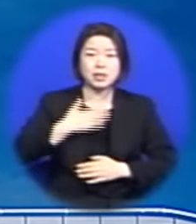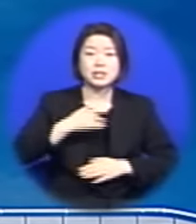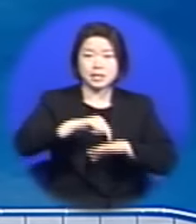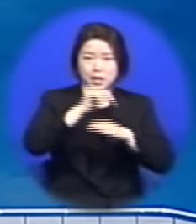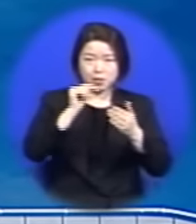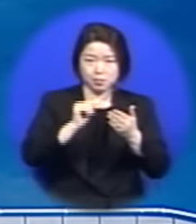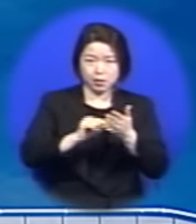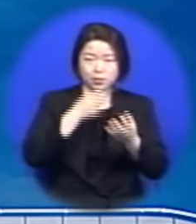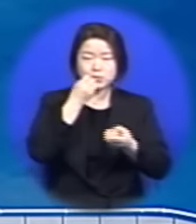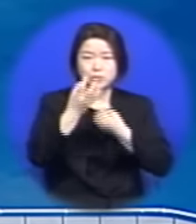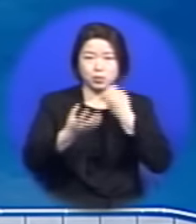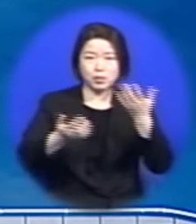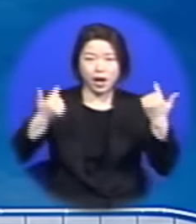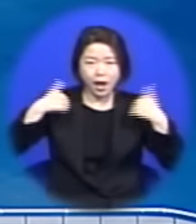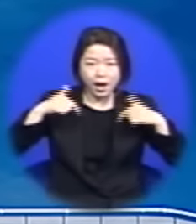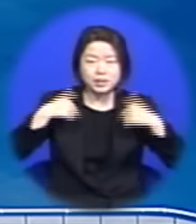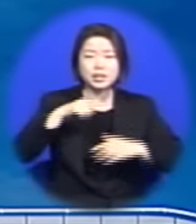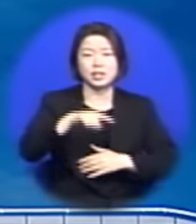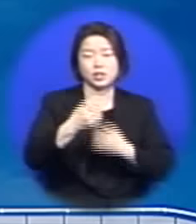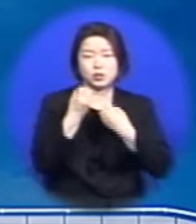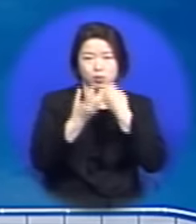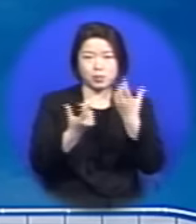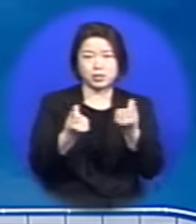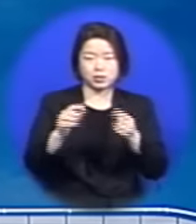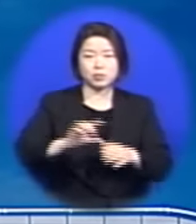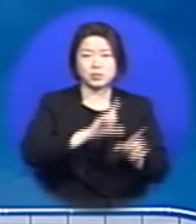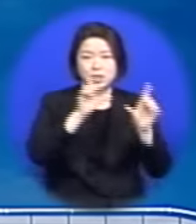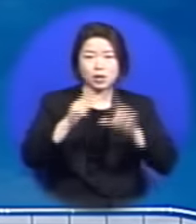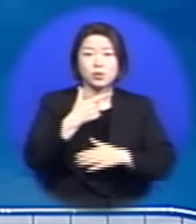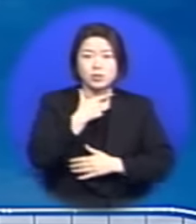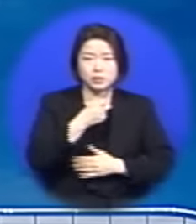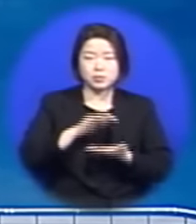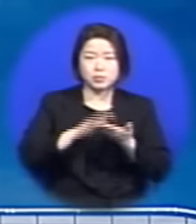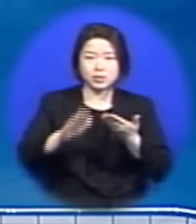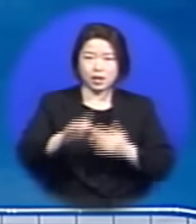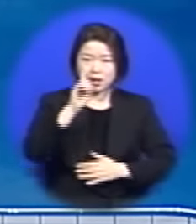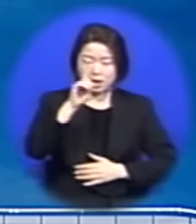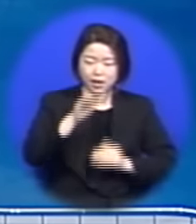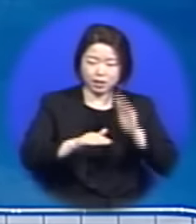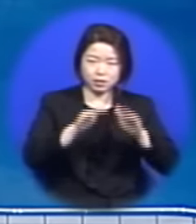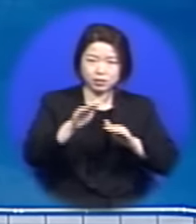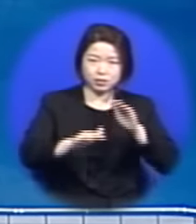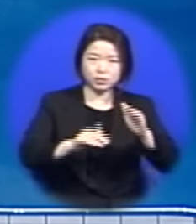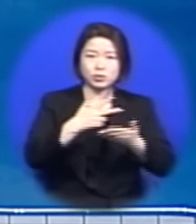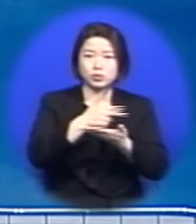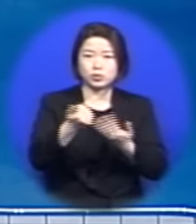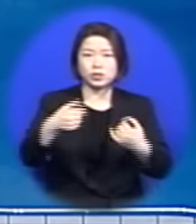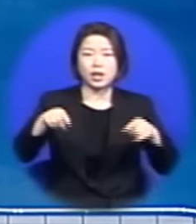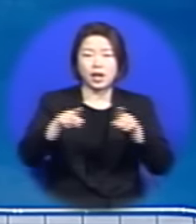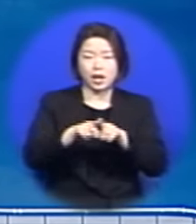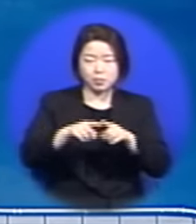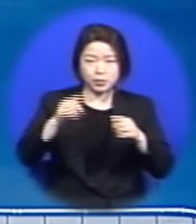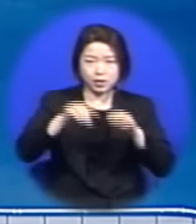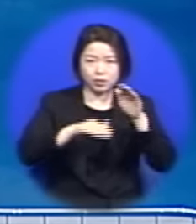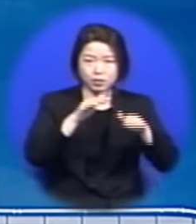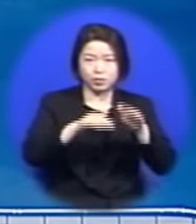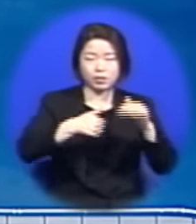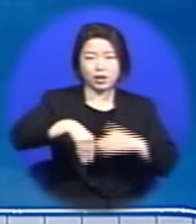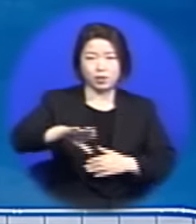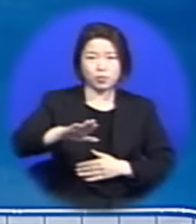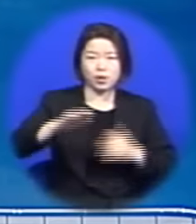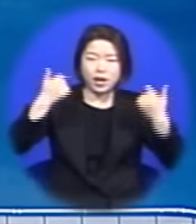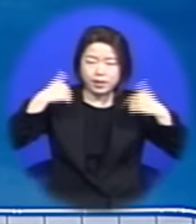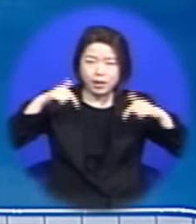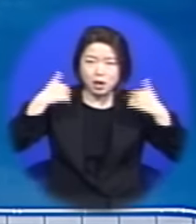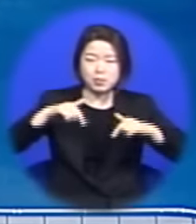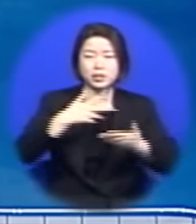고백은 늘이 고백으로 살겠습니다 한걸음 한걸음 주님과 함께 걸어가면 날마다 날마다